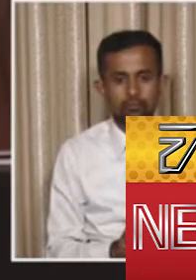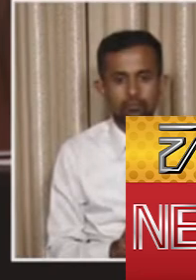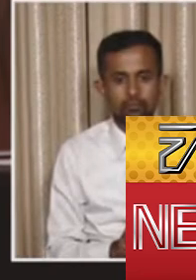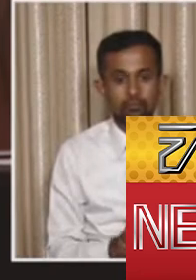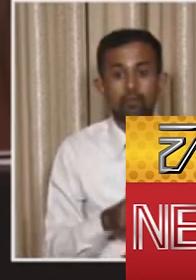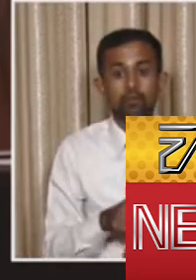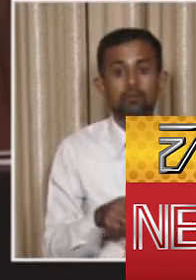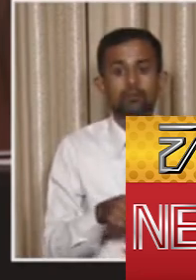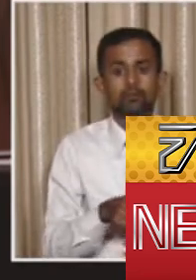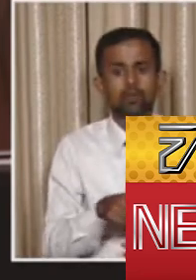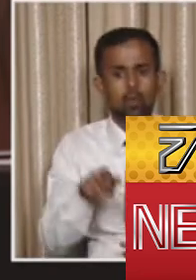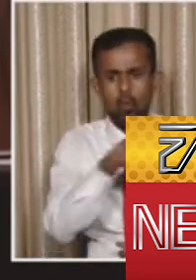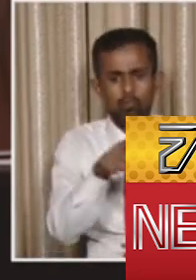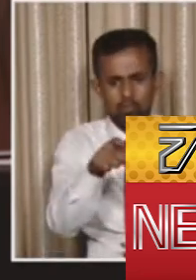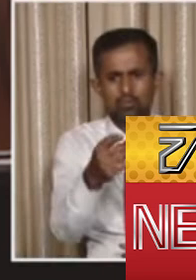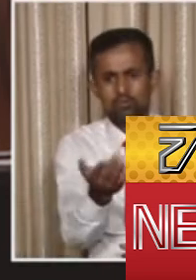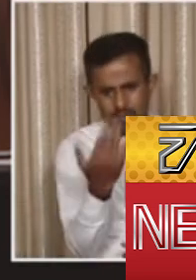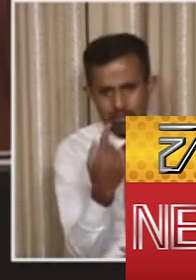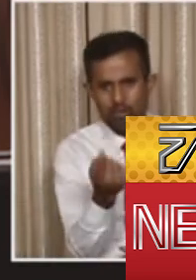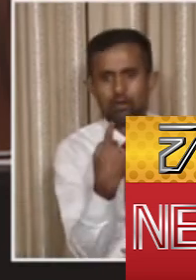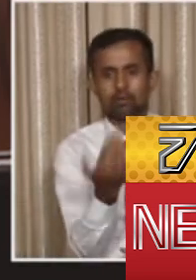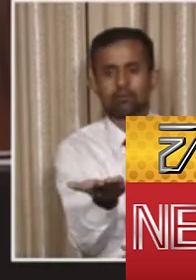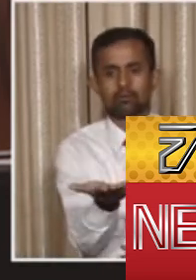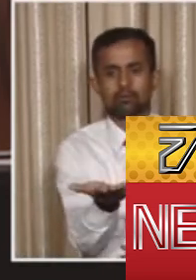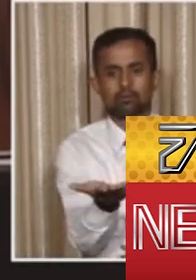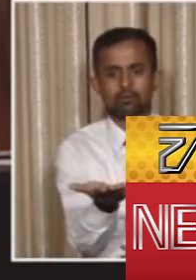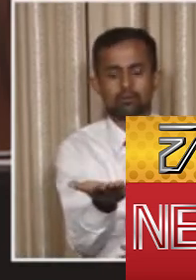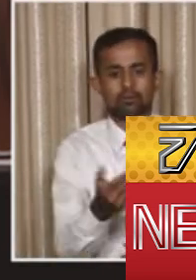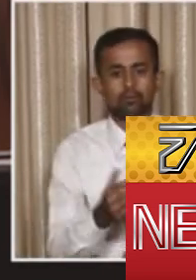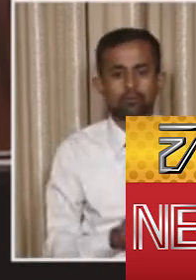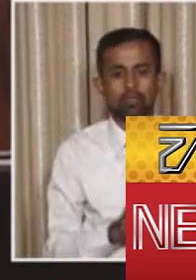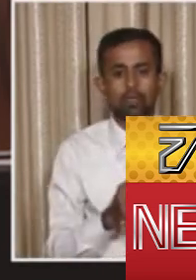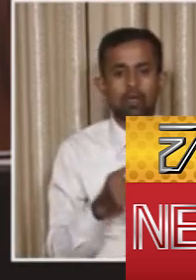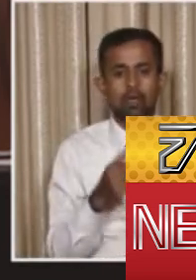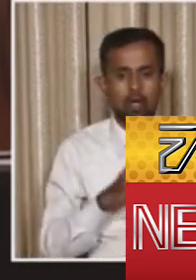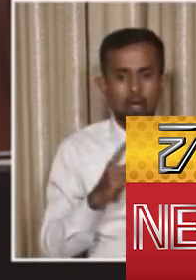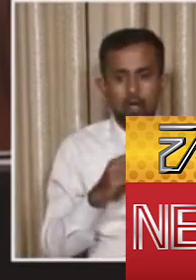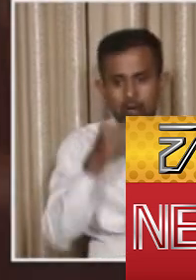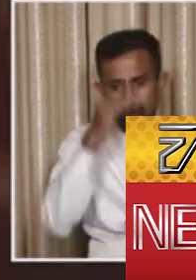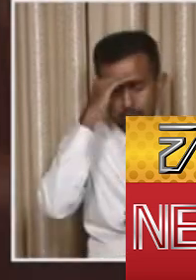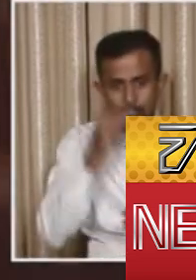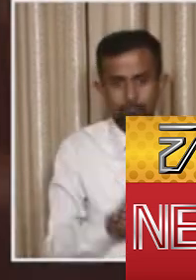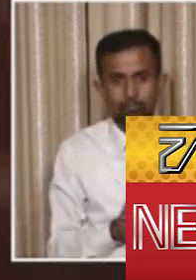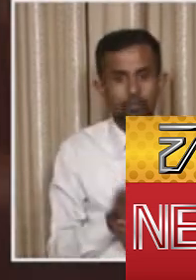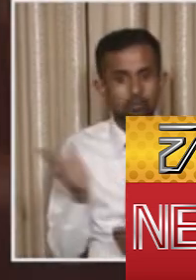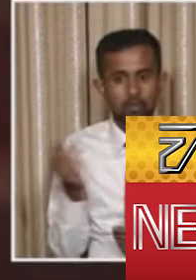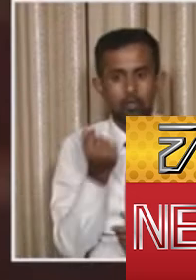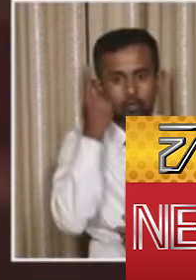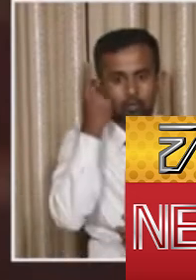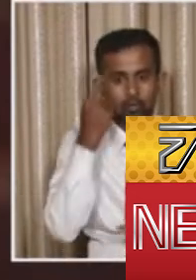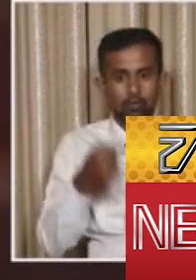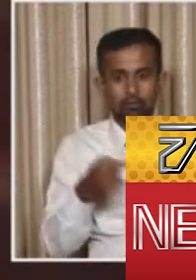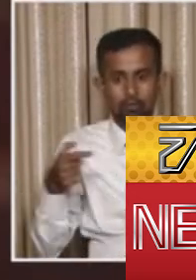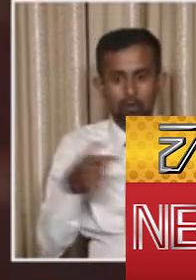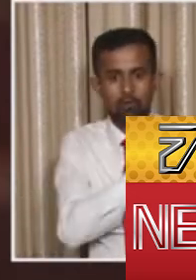Sabana ya ketumah sabab ekinge deh. Utumah kian deh. Garu katana ya ketumah ni. මේ යෝජනාව